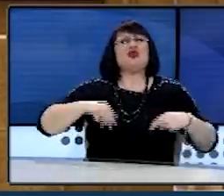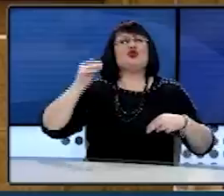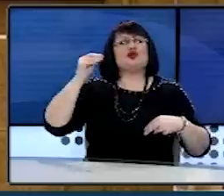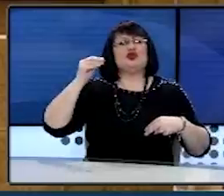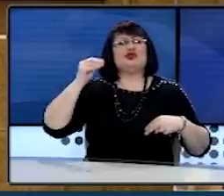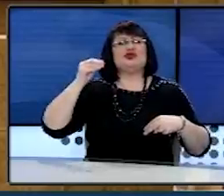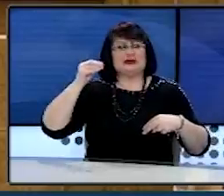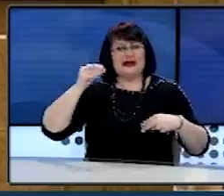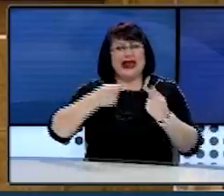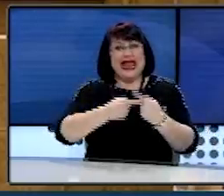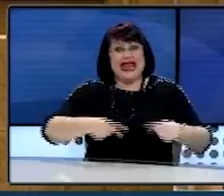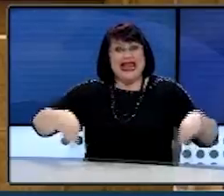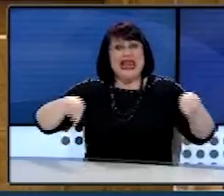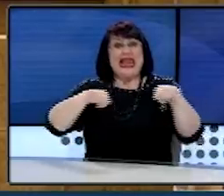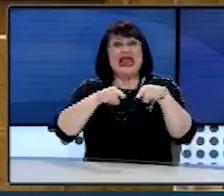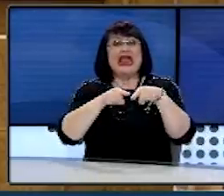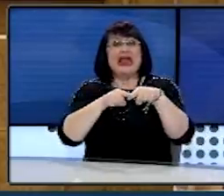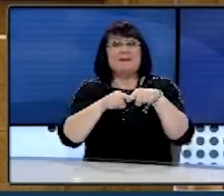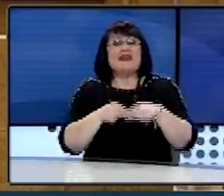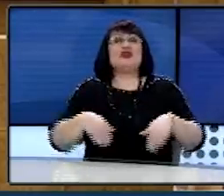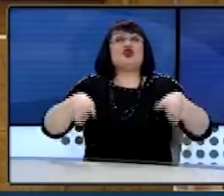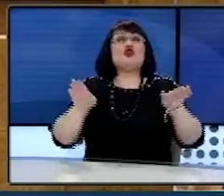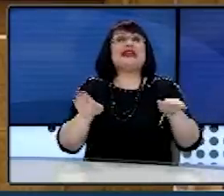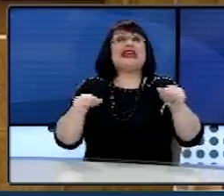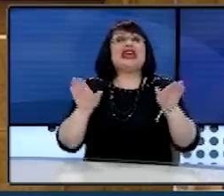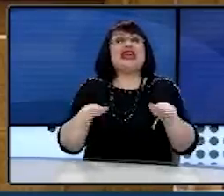τη λίμνη των κύκνων του Τσαϊκόφσκι και